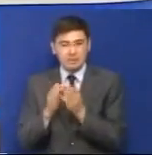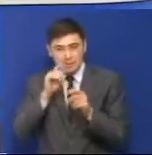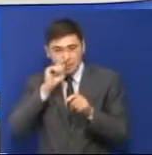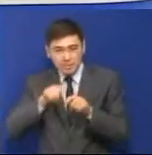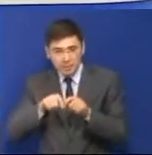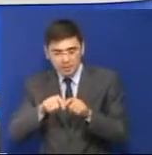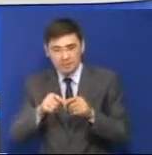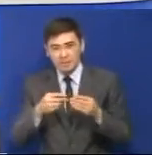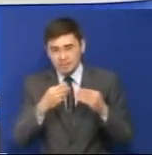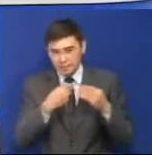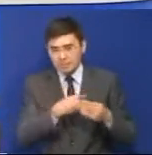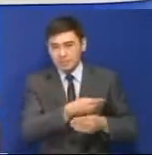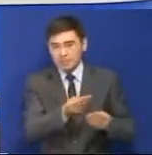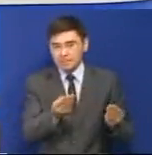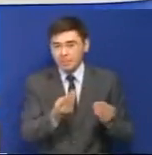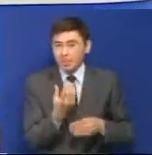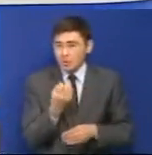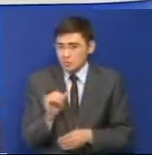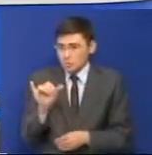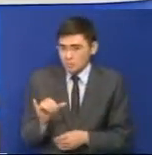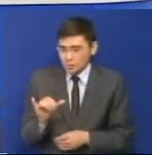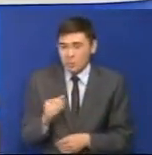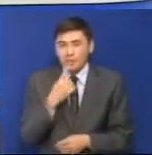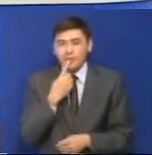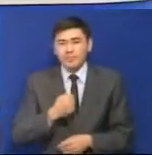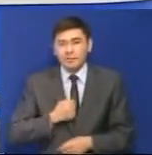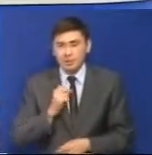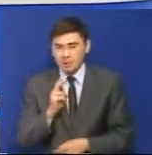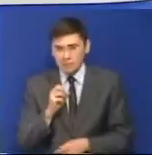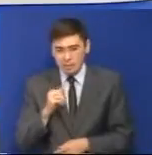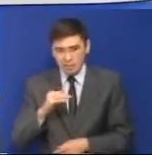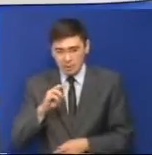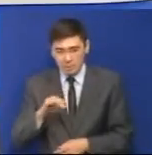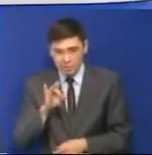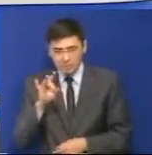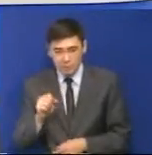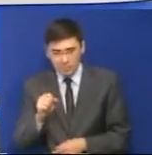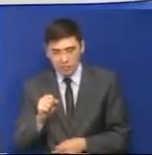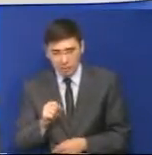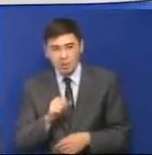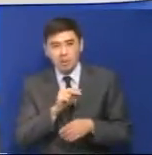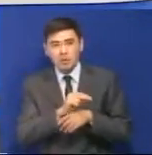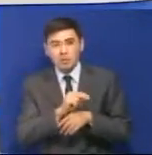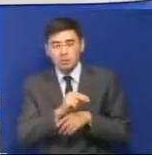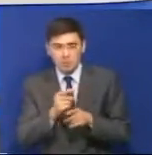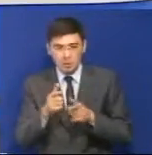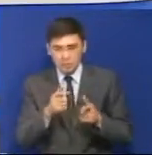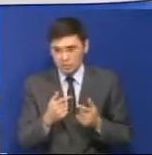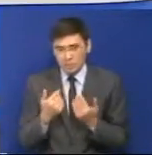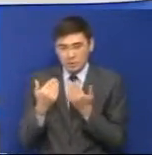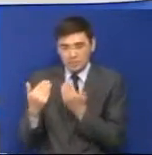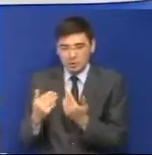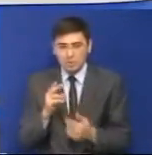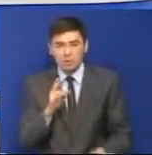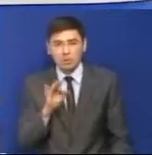етілді. Қонақтар сондай-ақ университеттегі әскери кафедра мен дайындық курсы тыңдаушыларының концерттік бағдарламасын